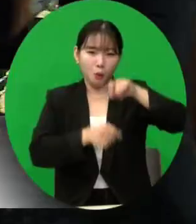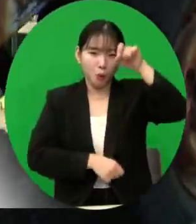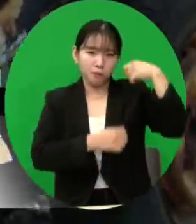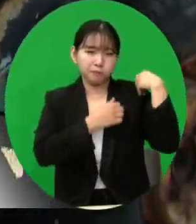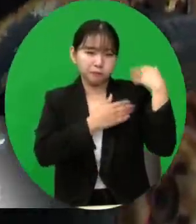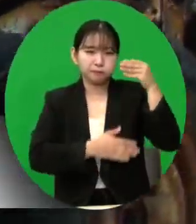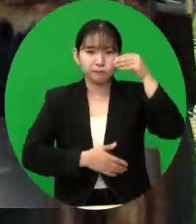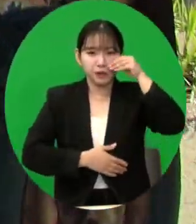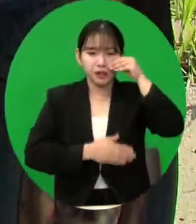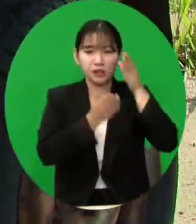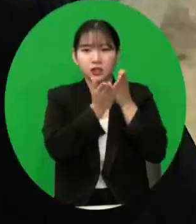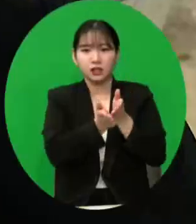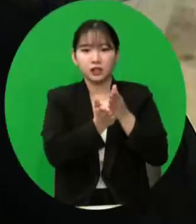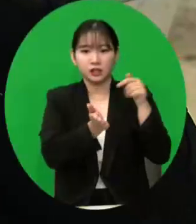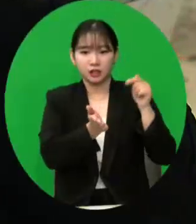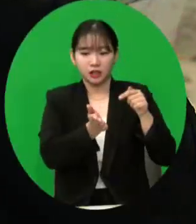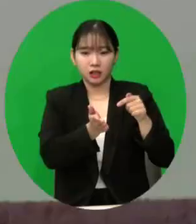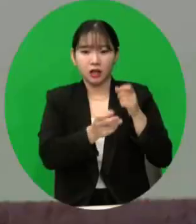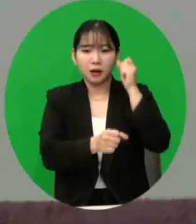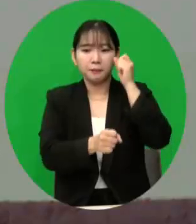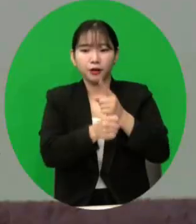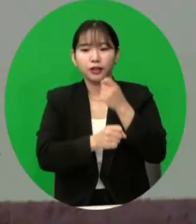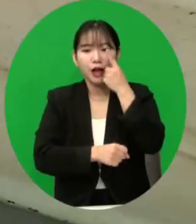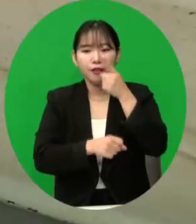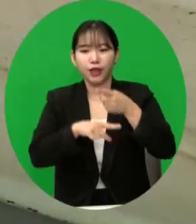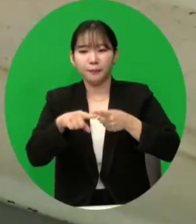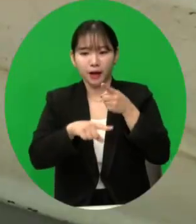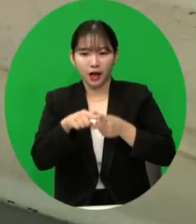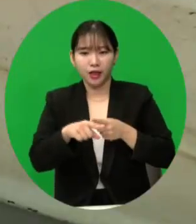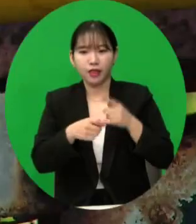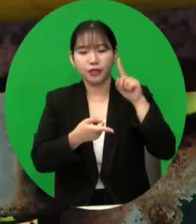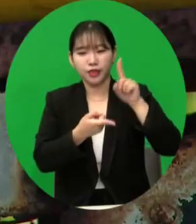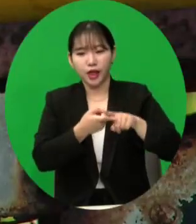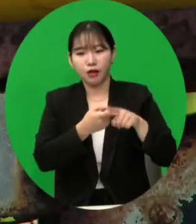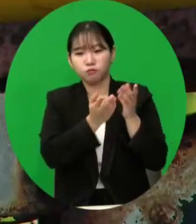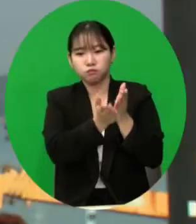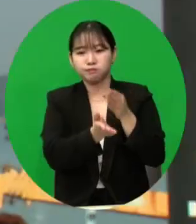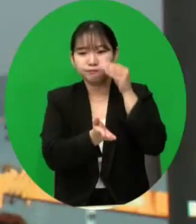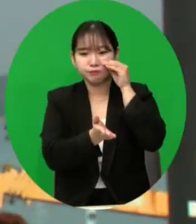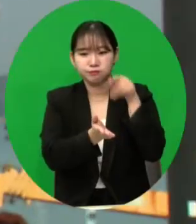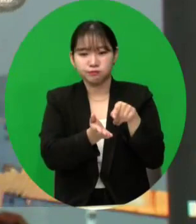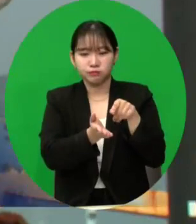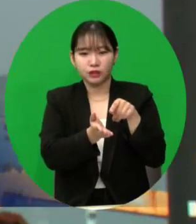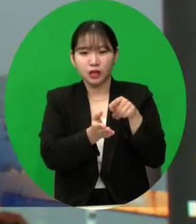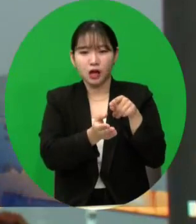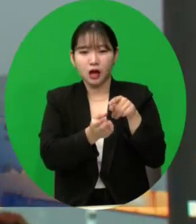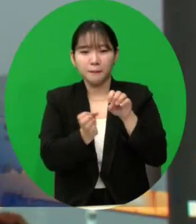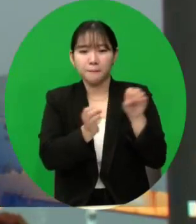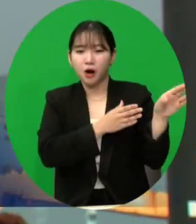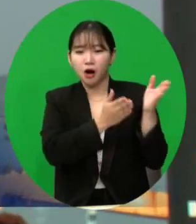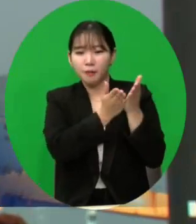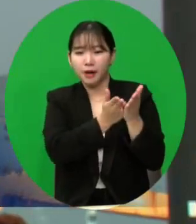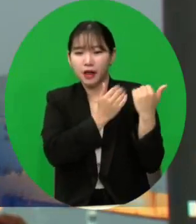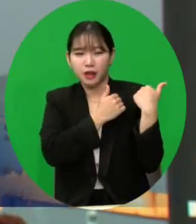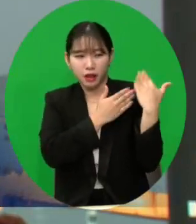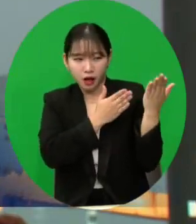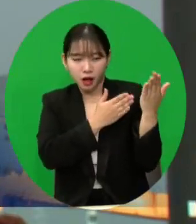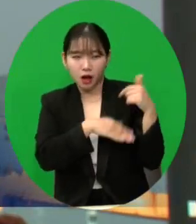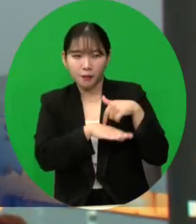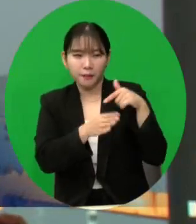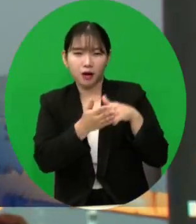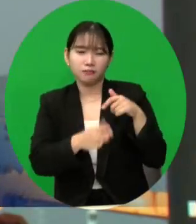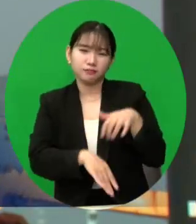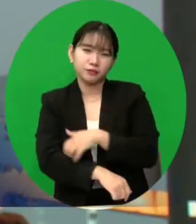방치된 선박들입니다. 벌써 한 달 반 가까이 그대로입니다. 이제 폐선이 이게 방치되면 마음이